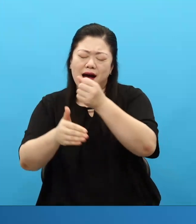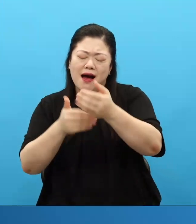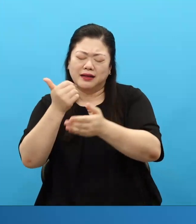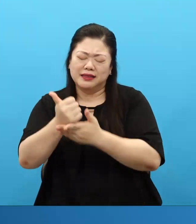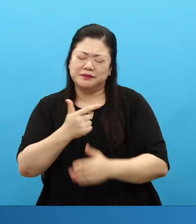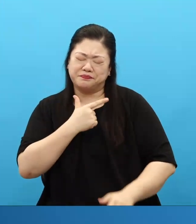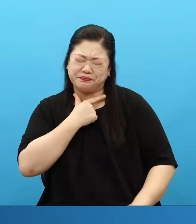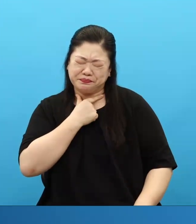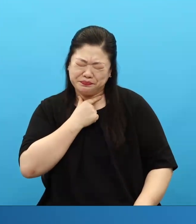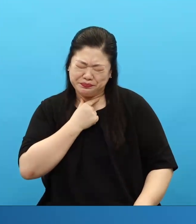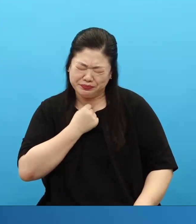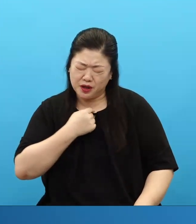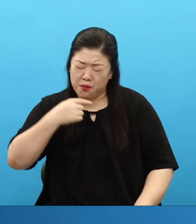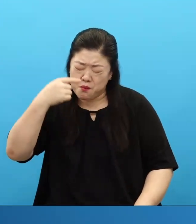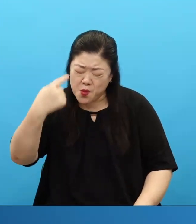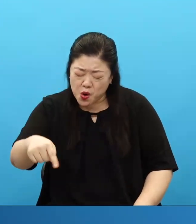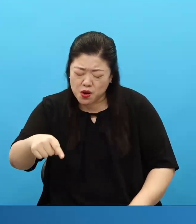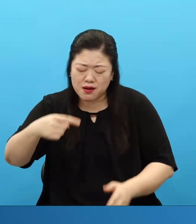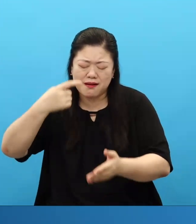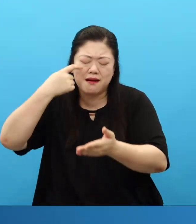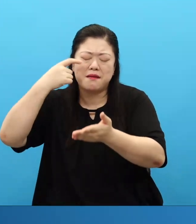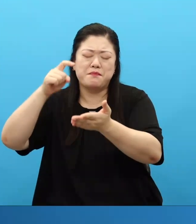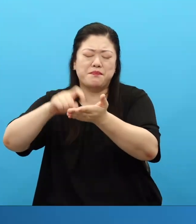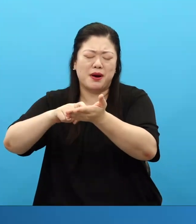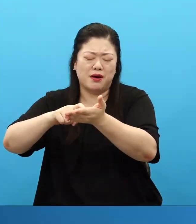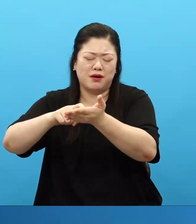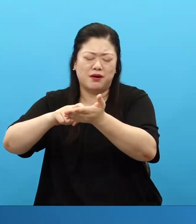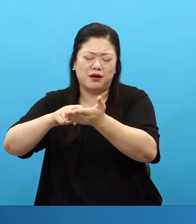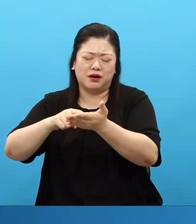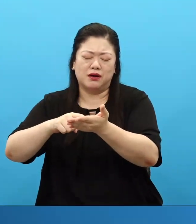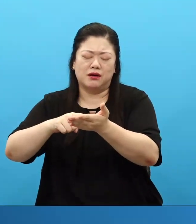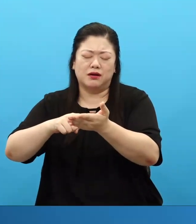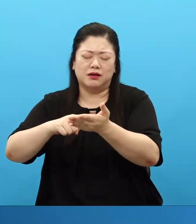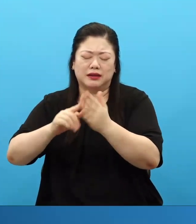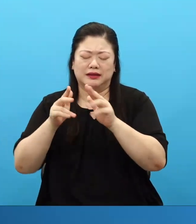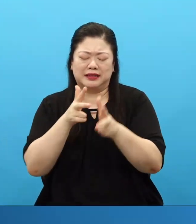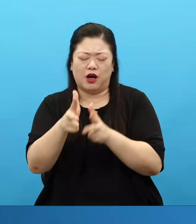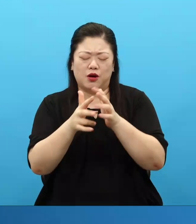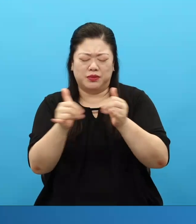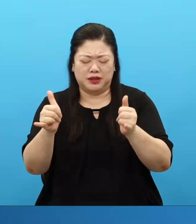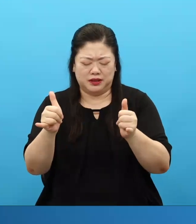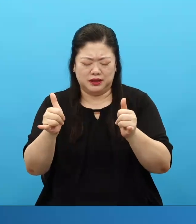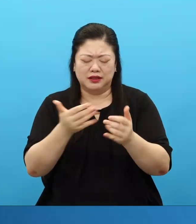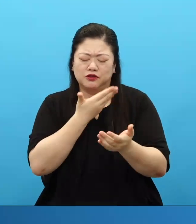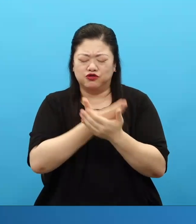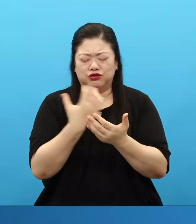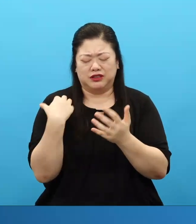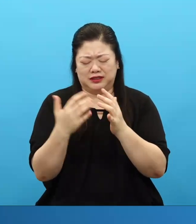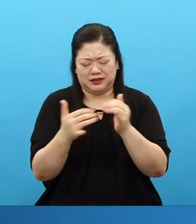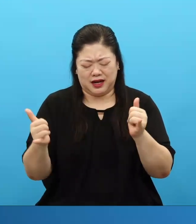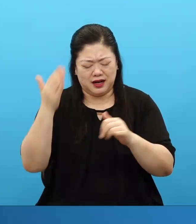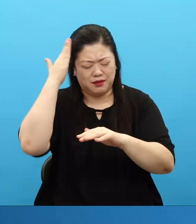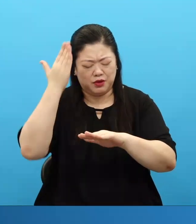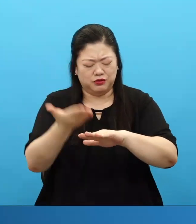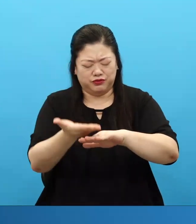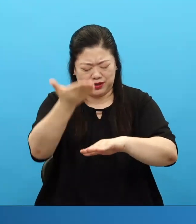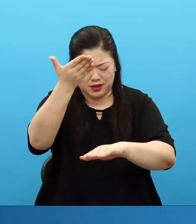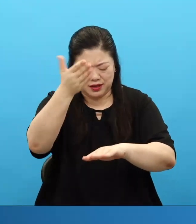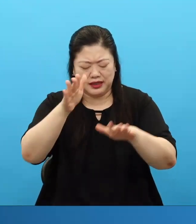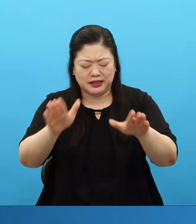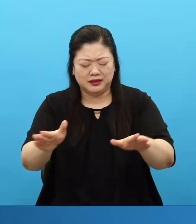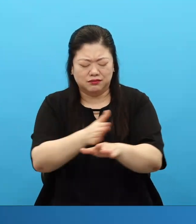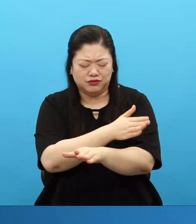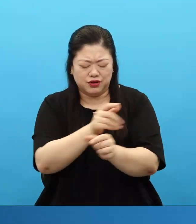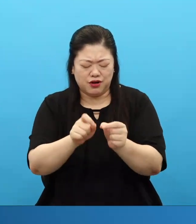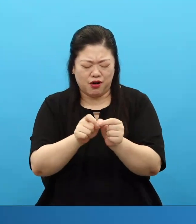찾을 산업인들을 upon 위해 the business people will seek out what God desires the most, 또 우리 중직자들 위해 and upon the church officers, 지금부터 be